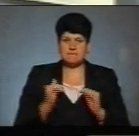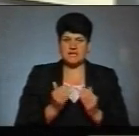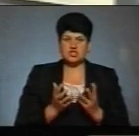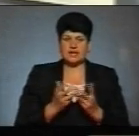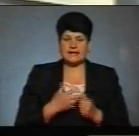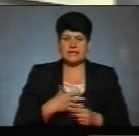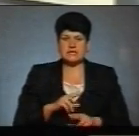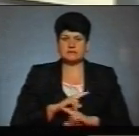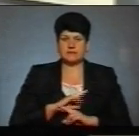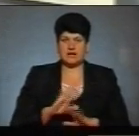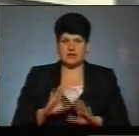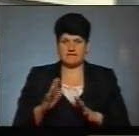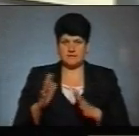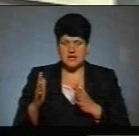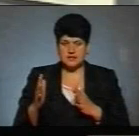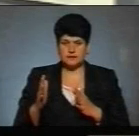сьогодні летальних випадків.